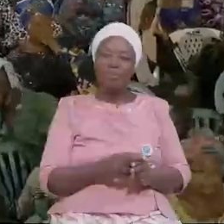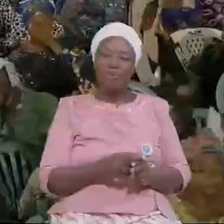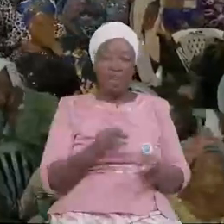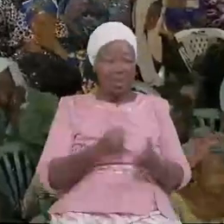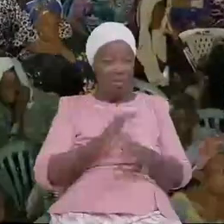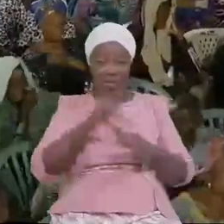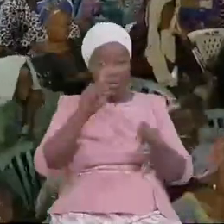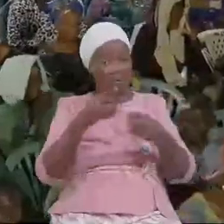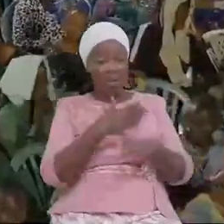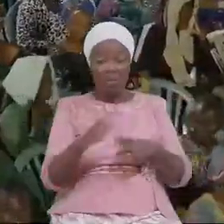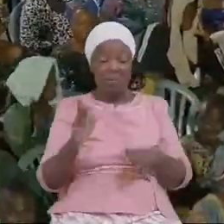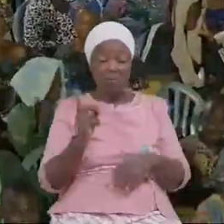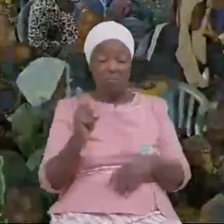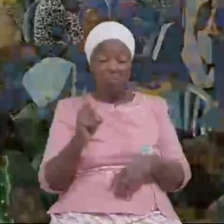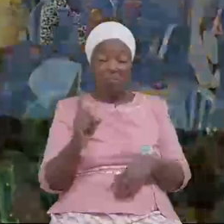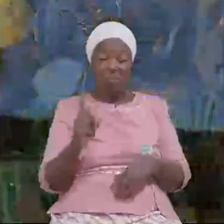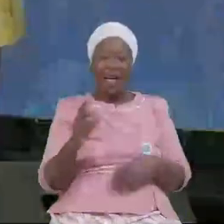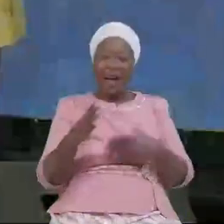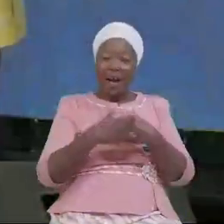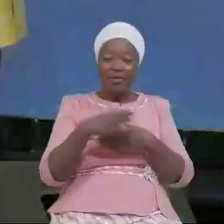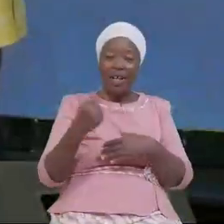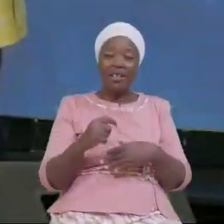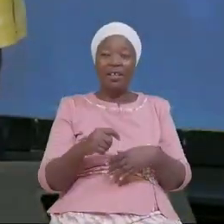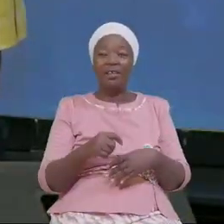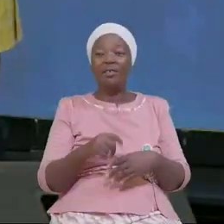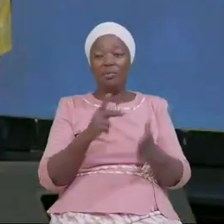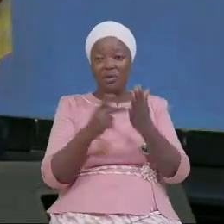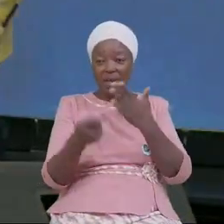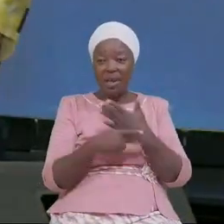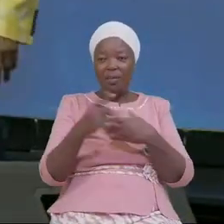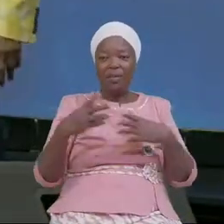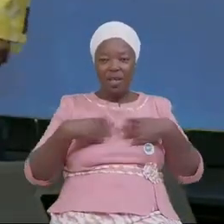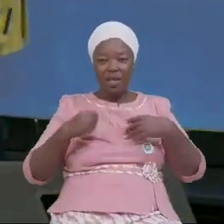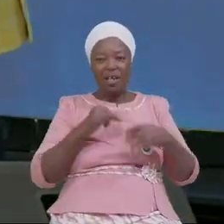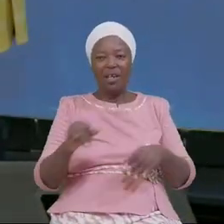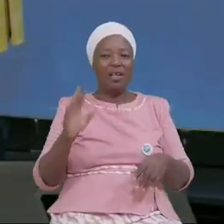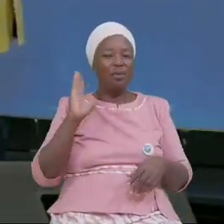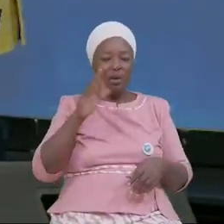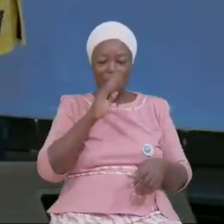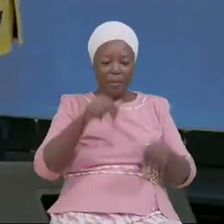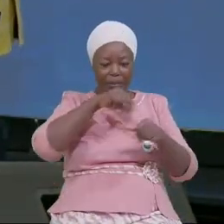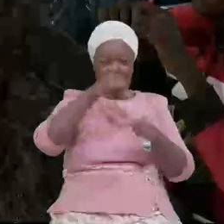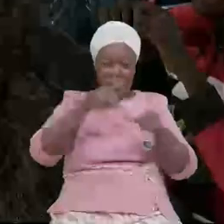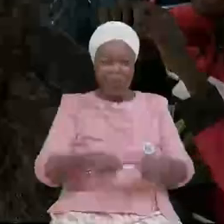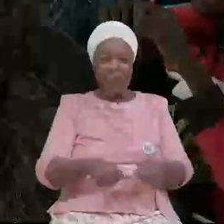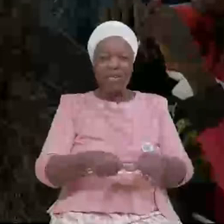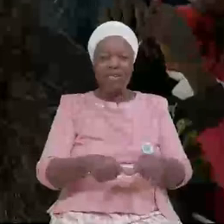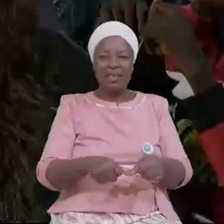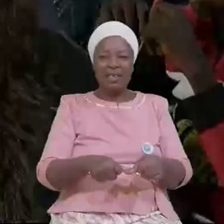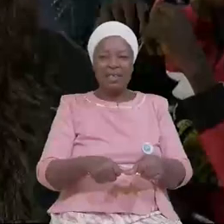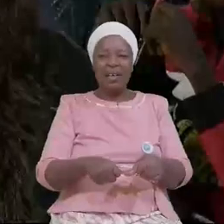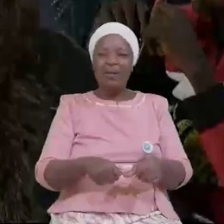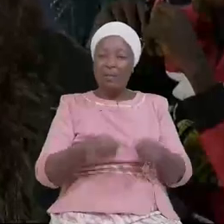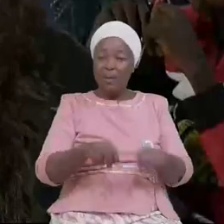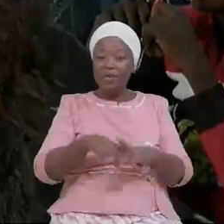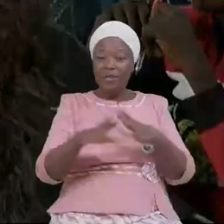Alors, après la croisade, la guérison sera permanente dans votre corps. Le